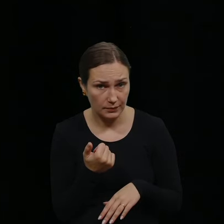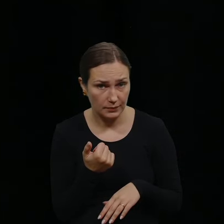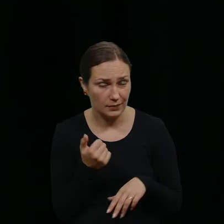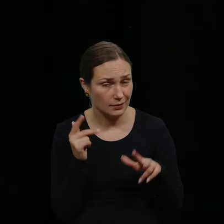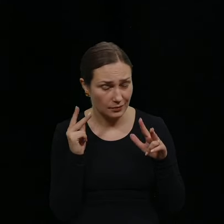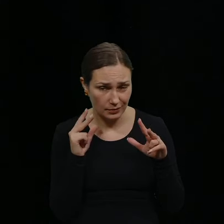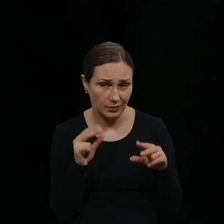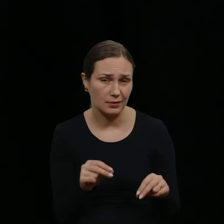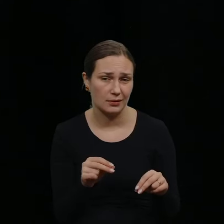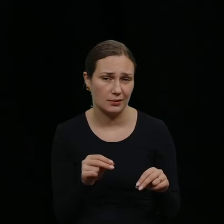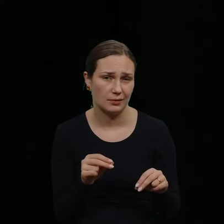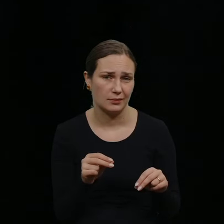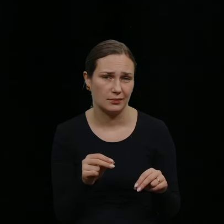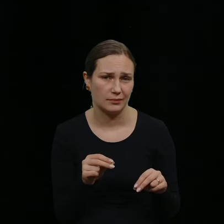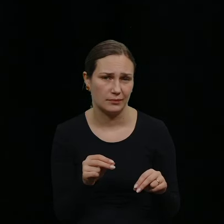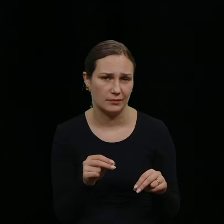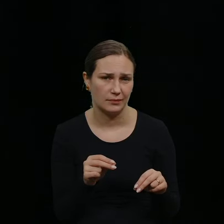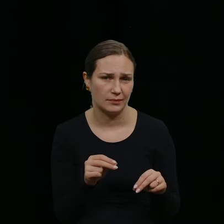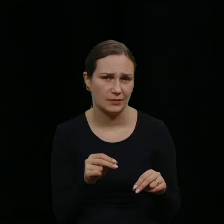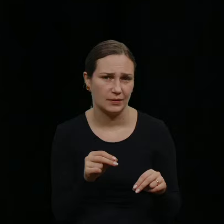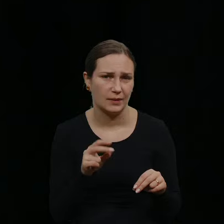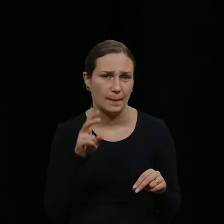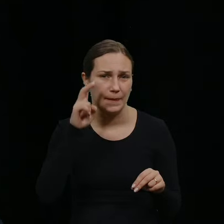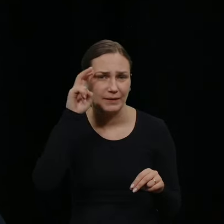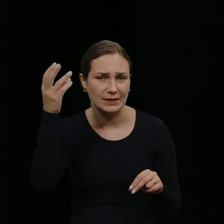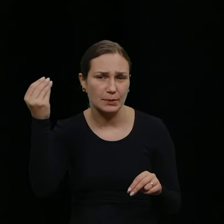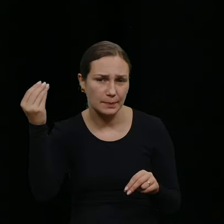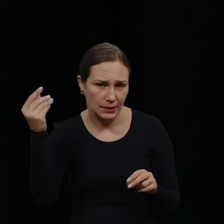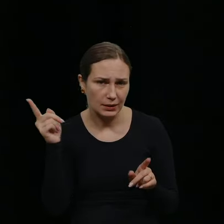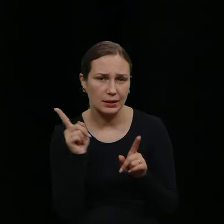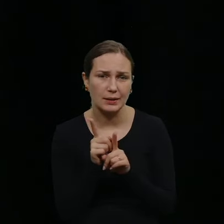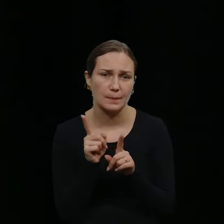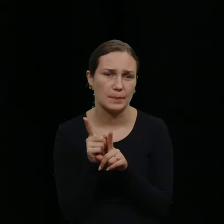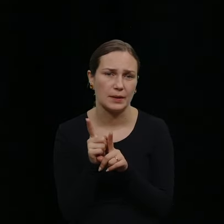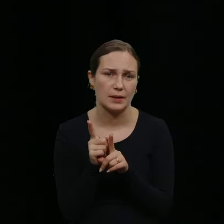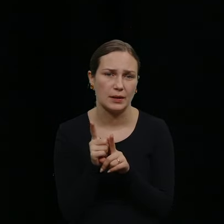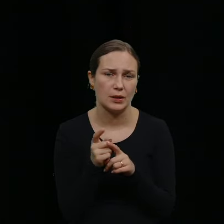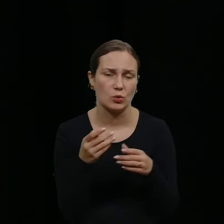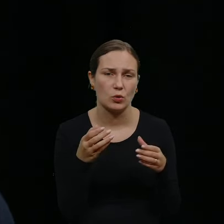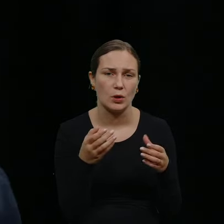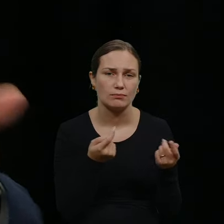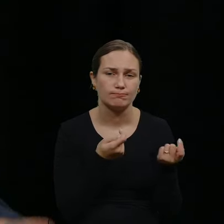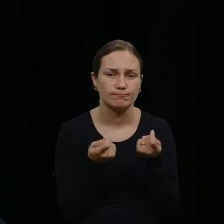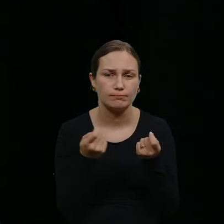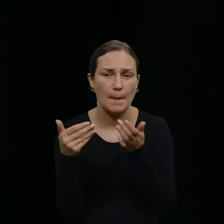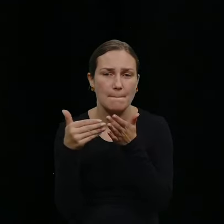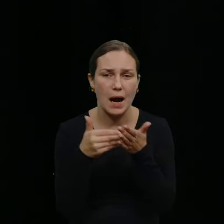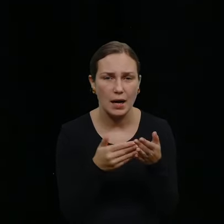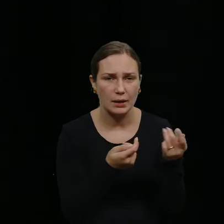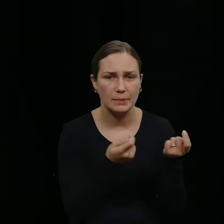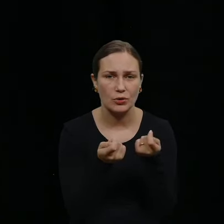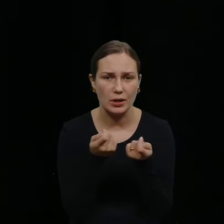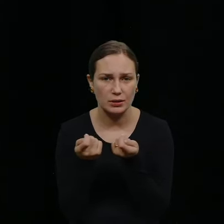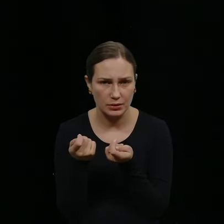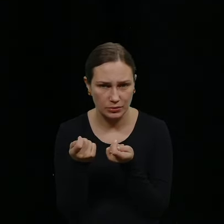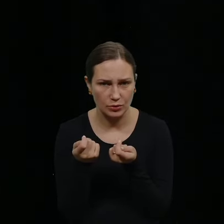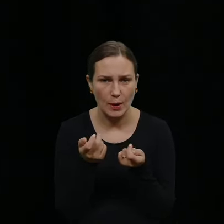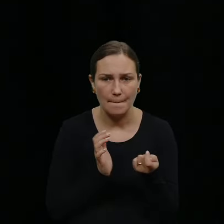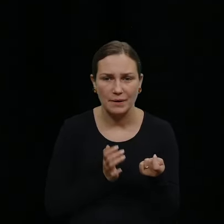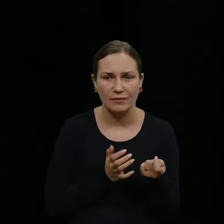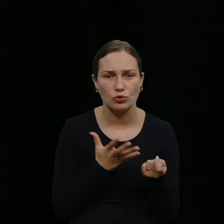tikrai, reiškia, ne tik valstybės pinigais, bet ir organizuodamas paramą